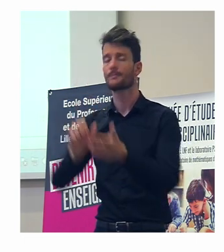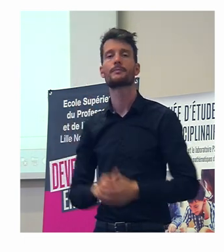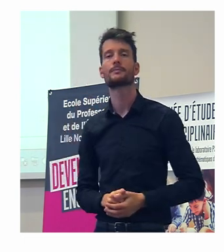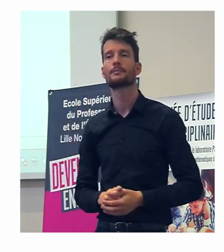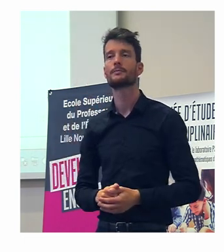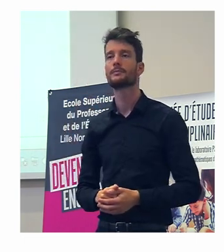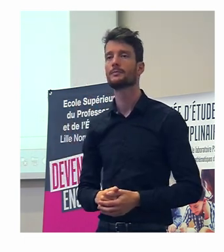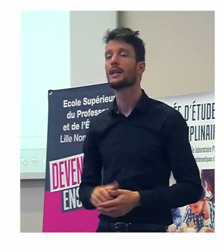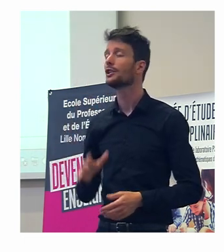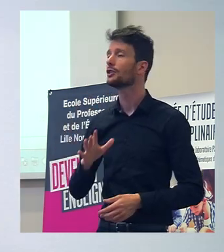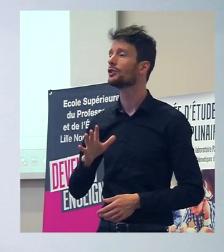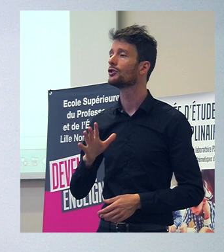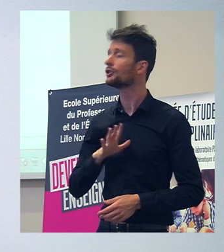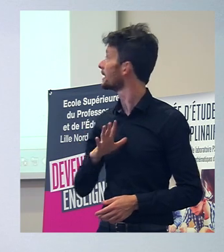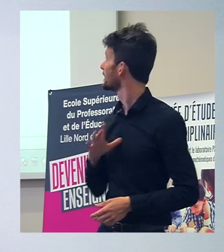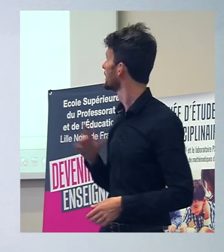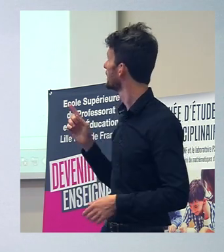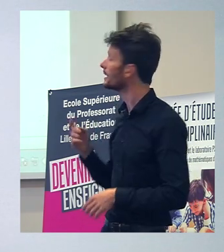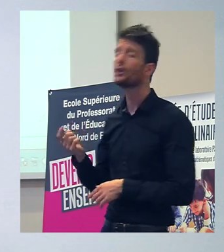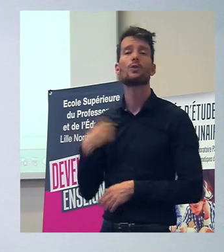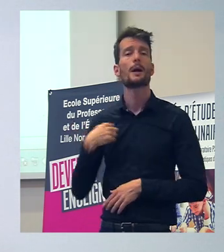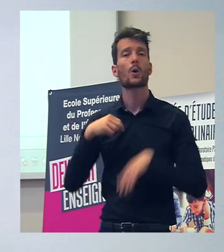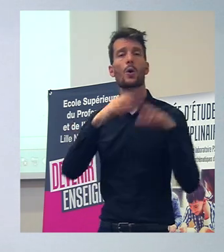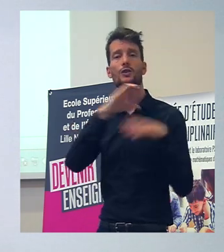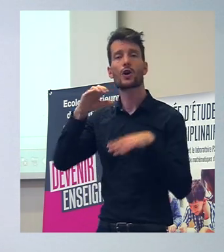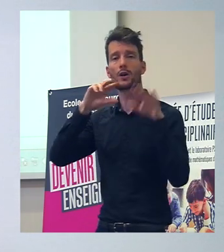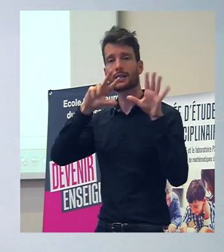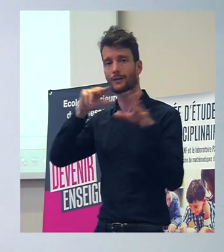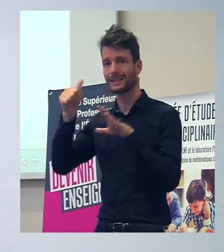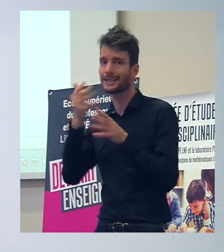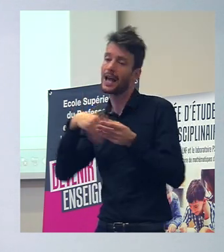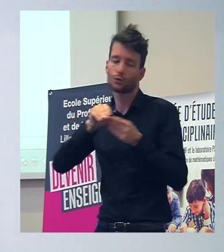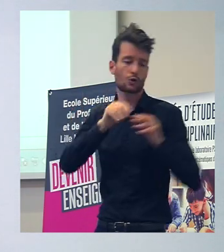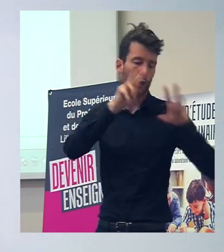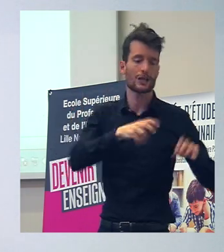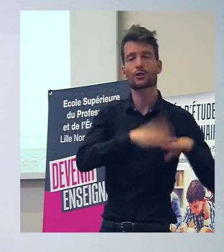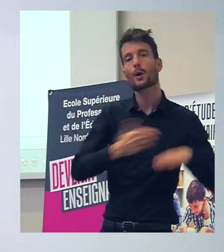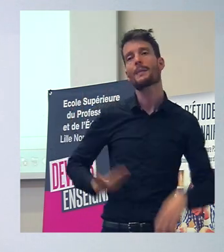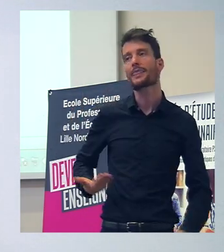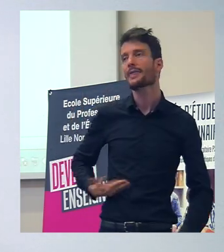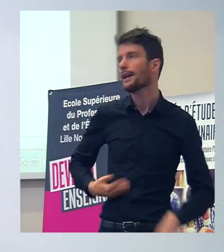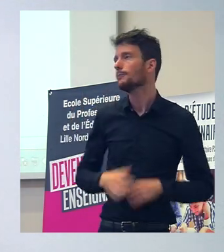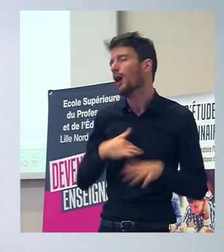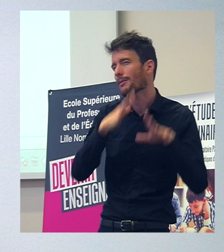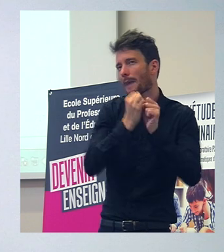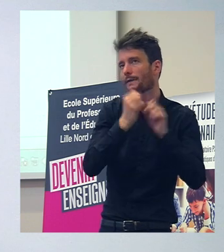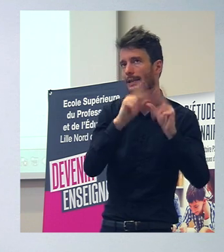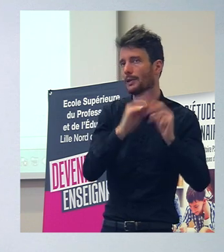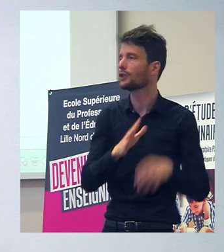par le maternel dans le numéro 186. Je vous dis un mot sur cette recherche. Donc là, il n'y avait